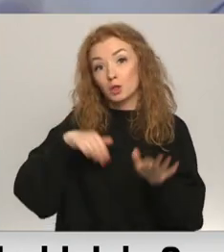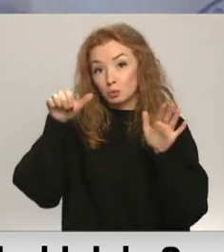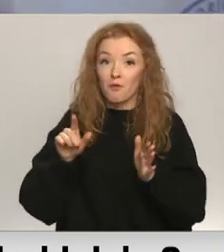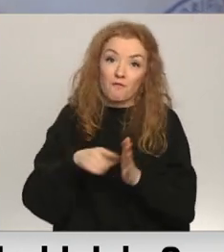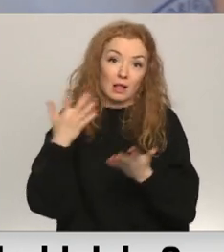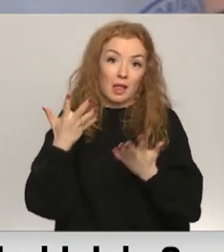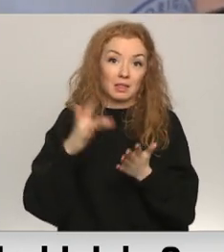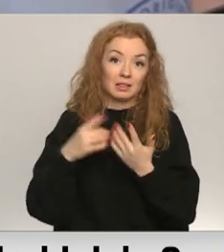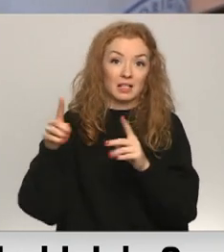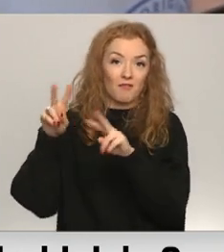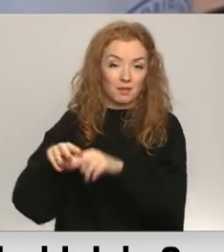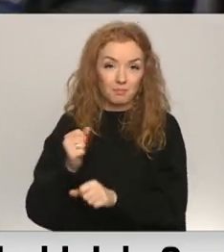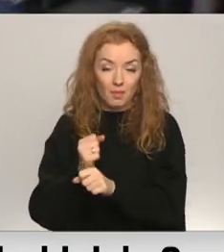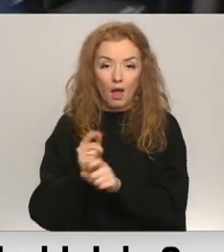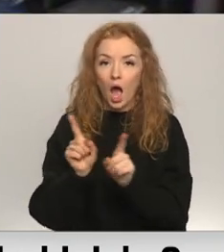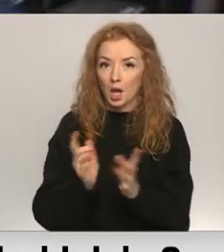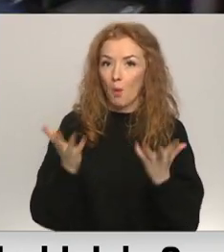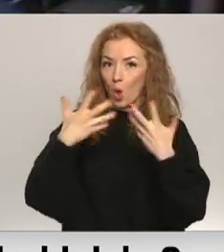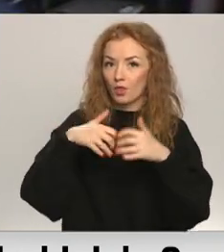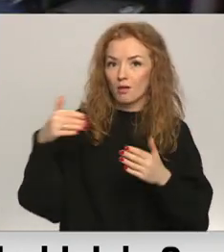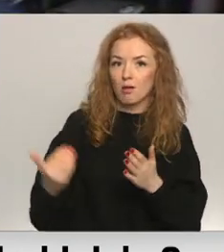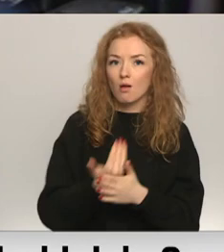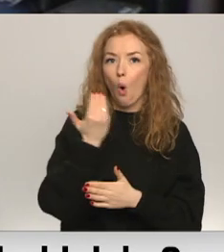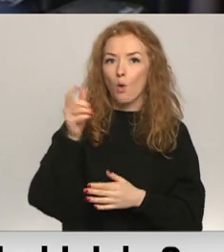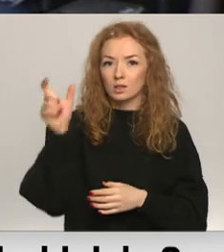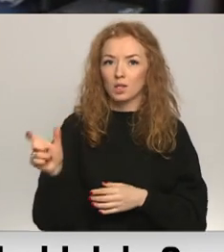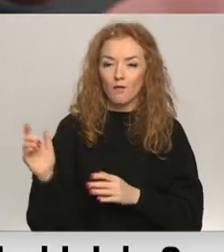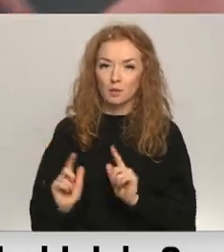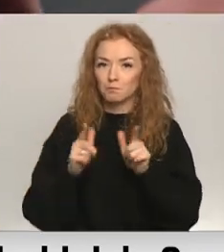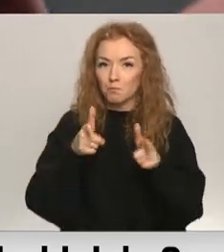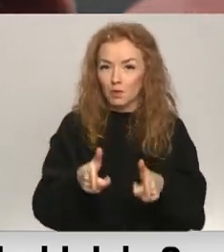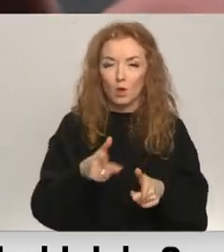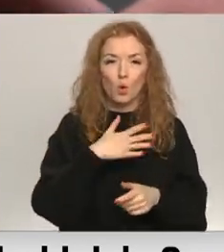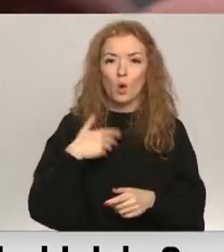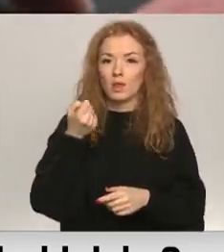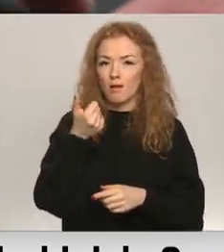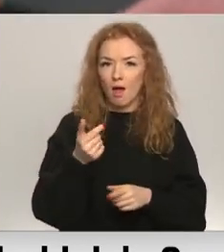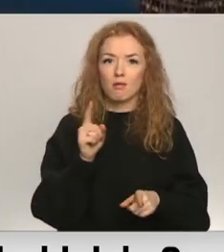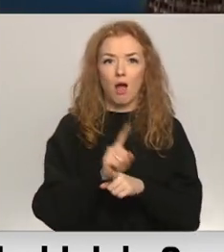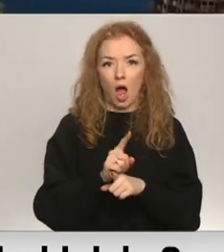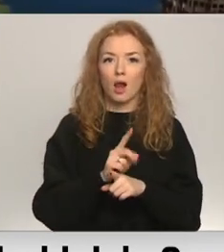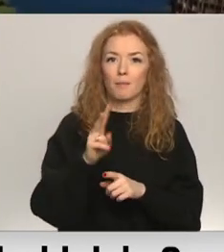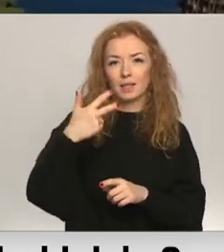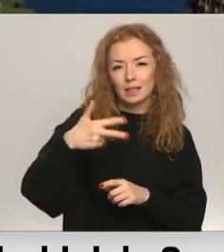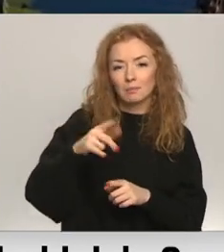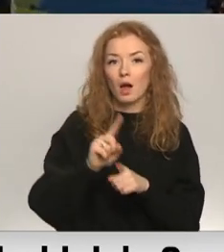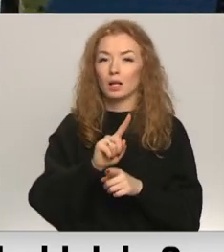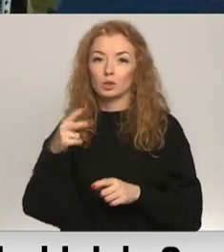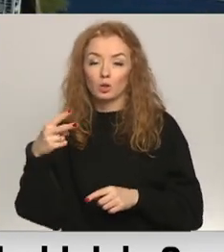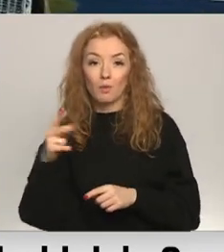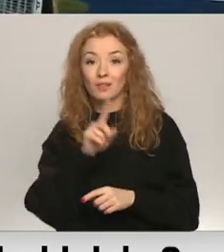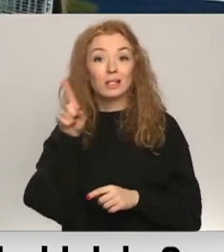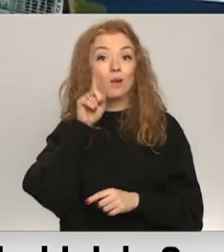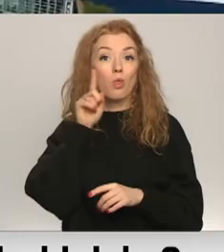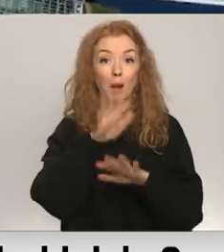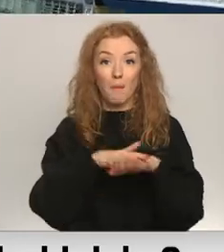redzēs. Jā. Arī politikā ienāk jauna paudze. Tie ir mileniāļi un pavisam retos gadījumos arī Z paudze. Eiropas parlamenta jaunākajai